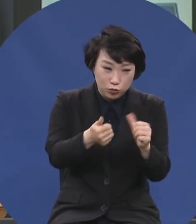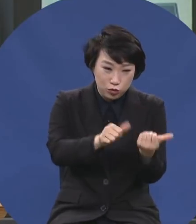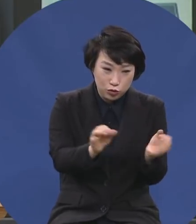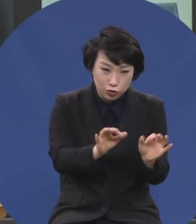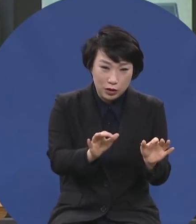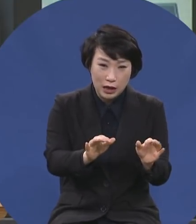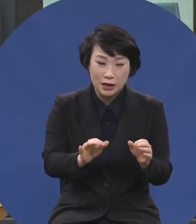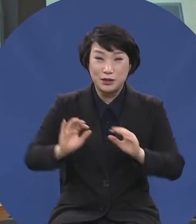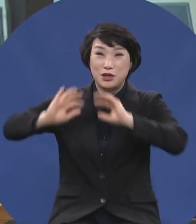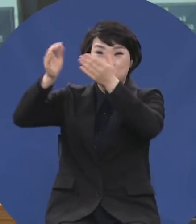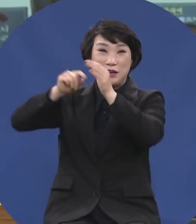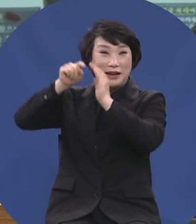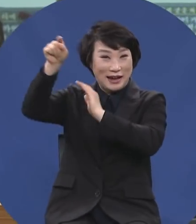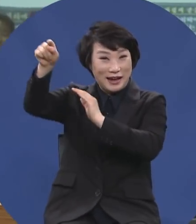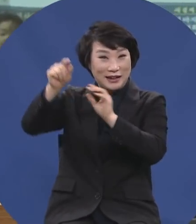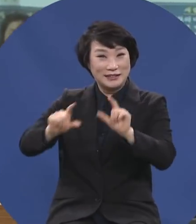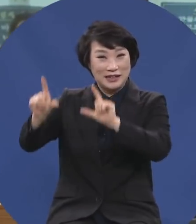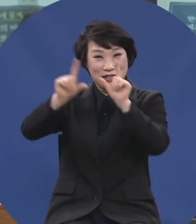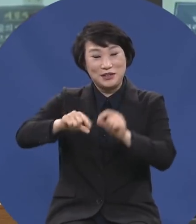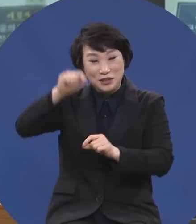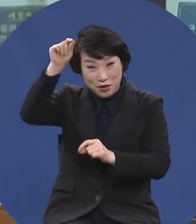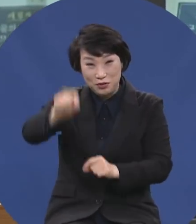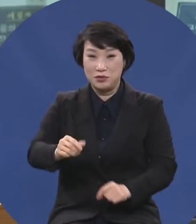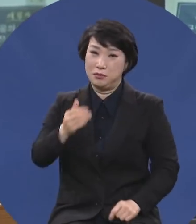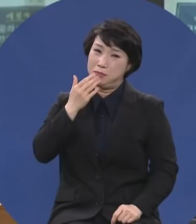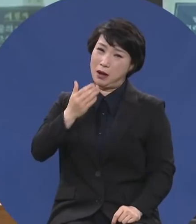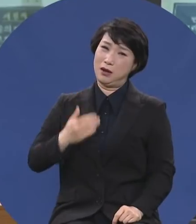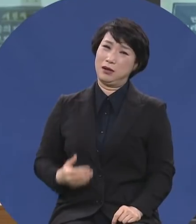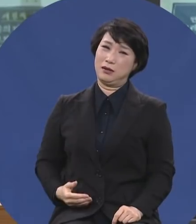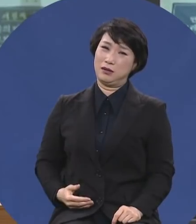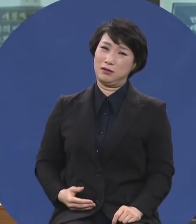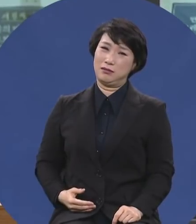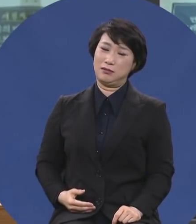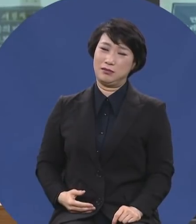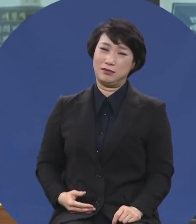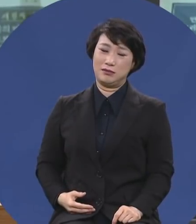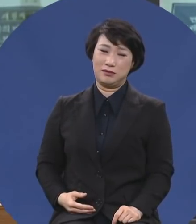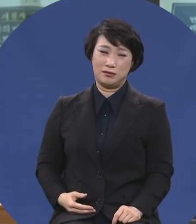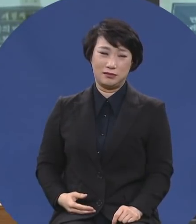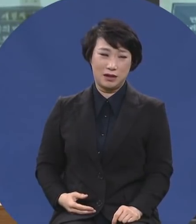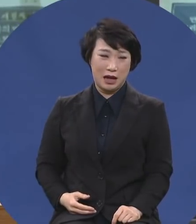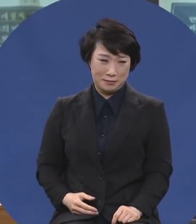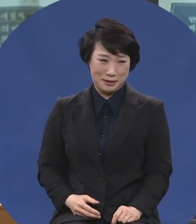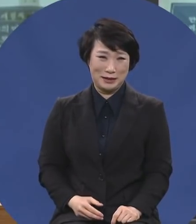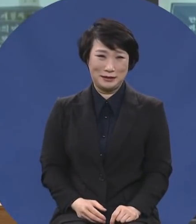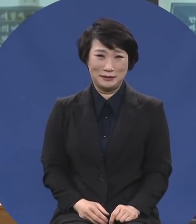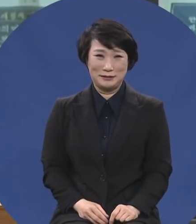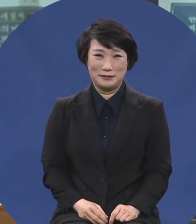훗날에 천국에서 영원히 보존되게 될 것입니다.